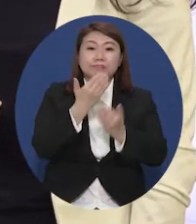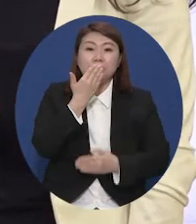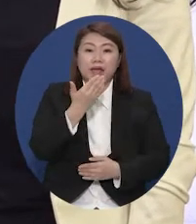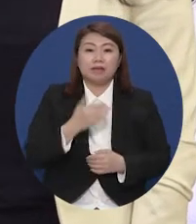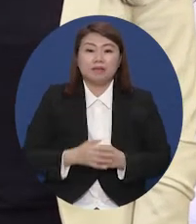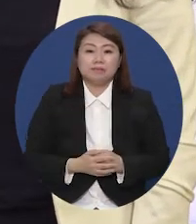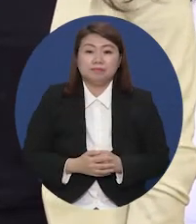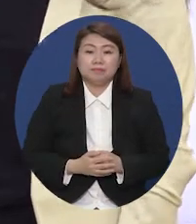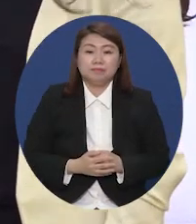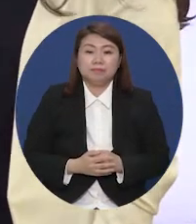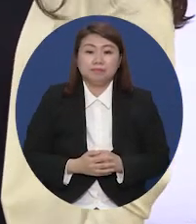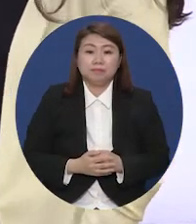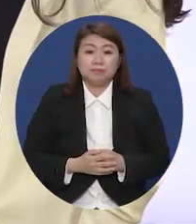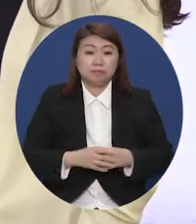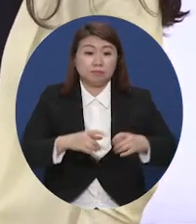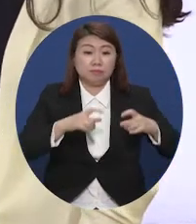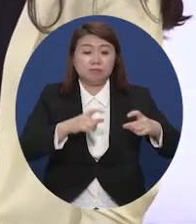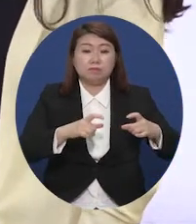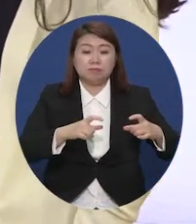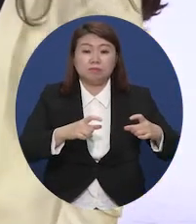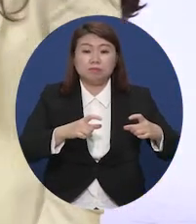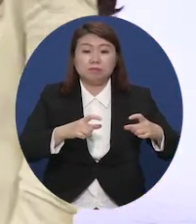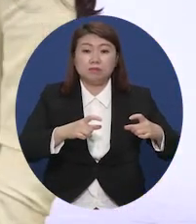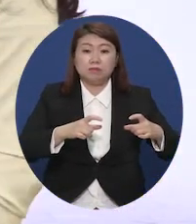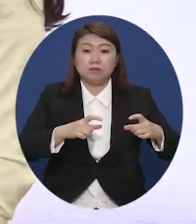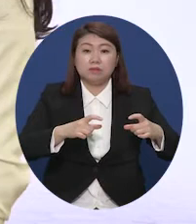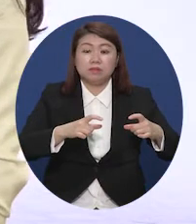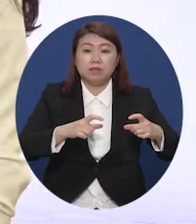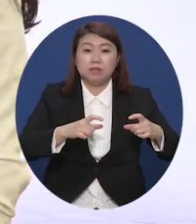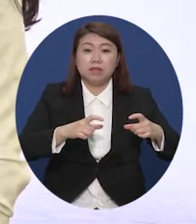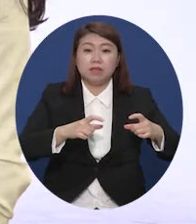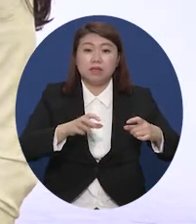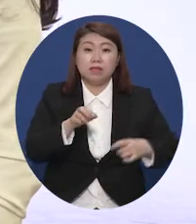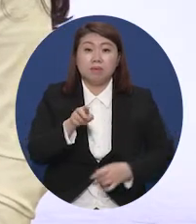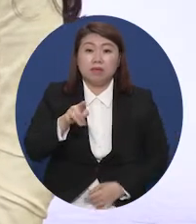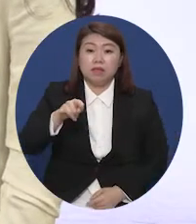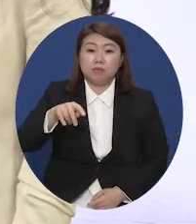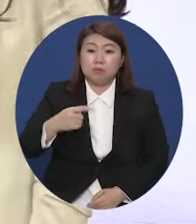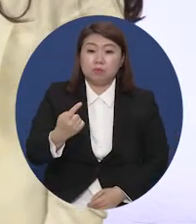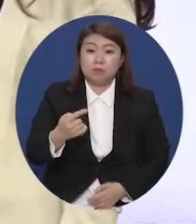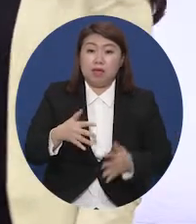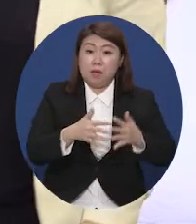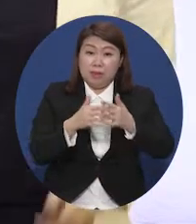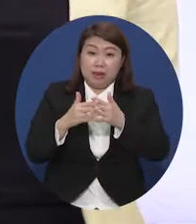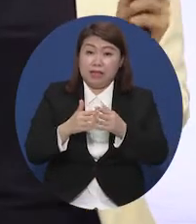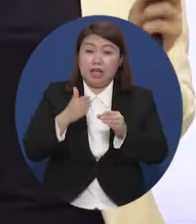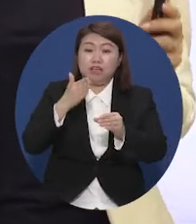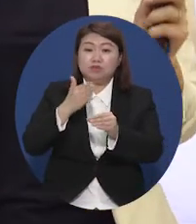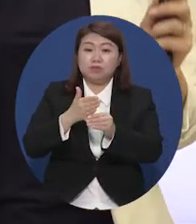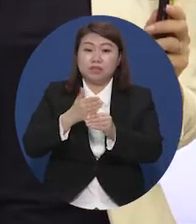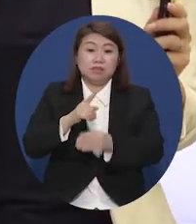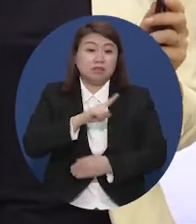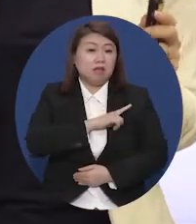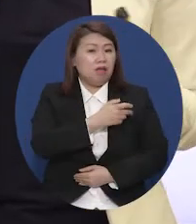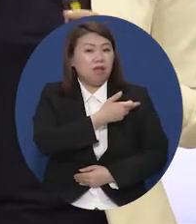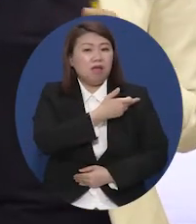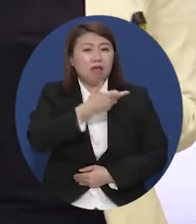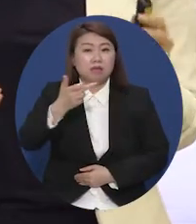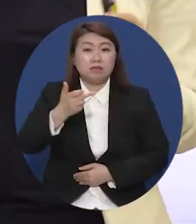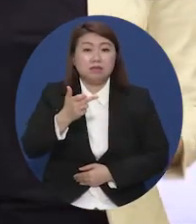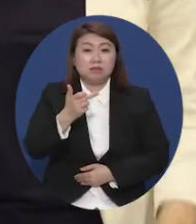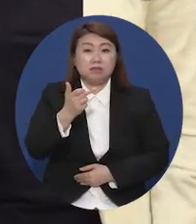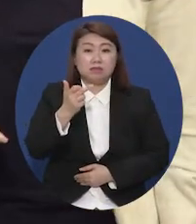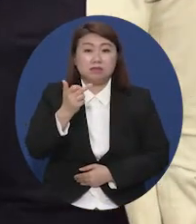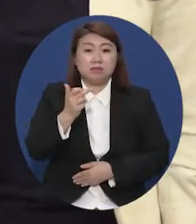하게 된 거죠 이 끼리고아 도시에는요 고대 도시에는 메소 아메리카 문명 중에서 가장 크고 정교한